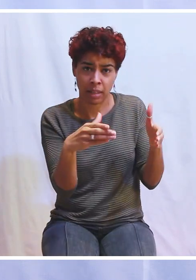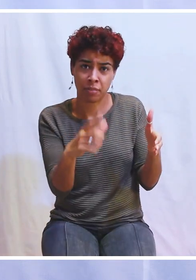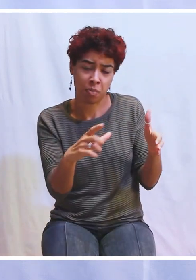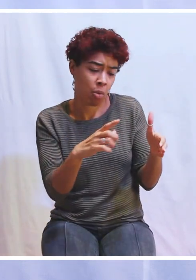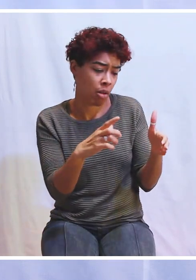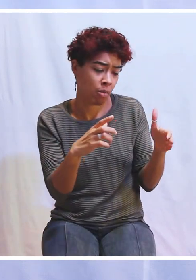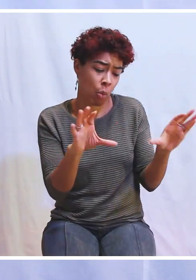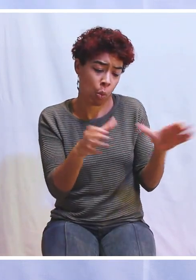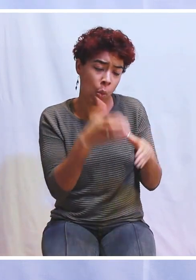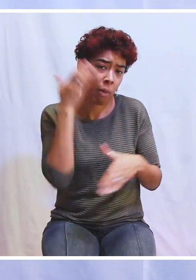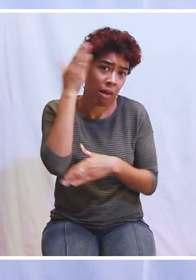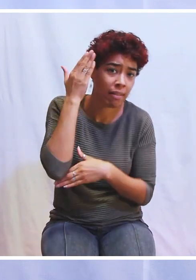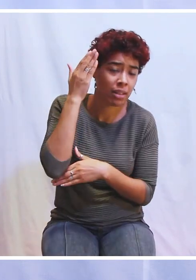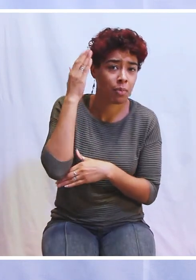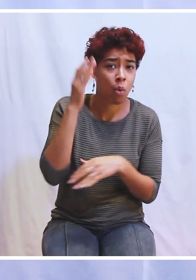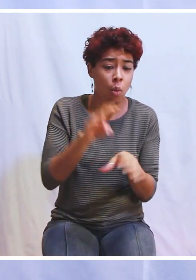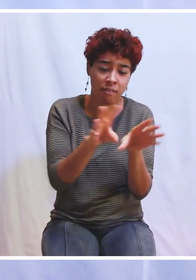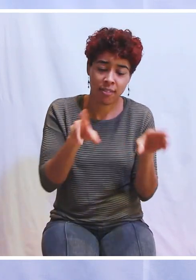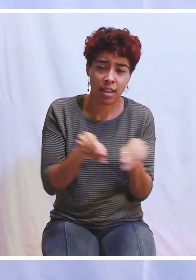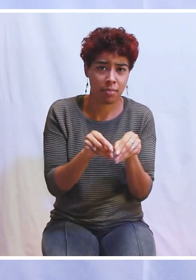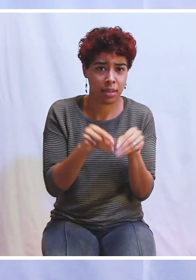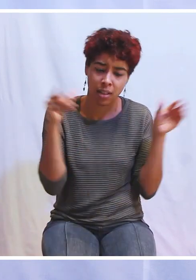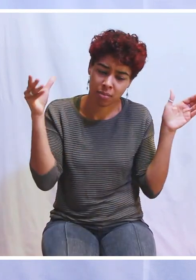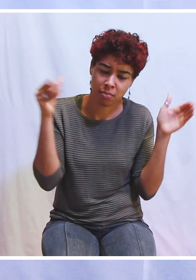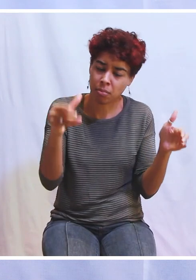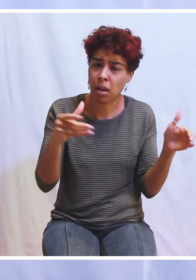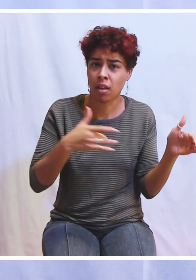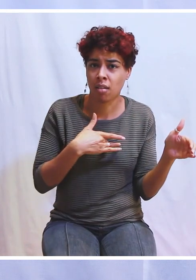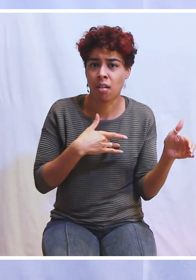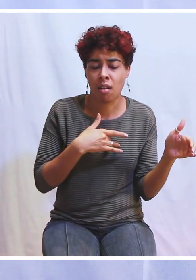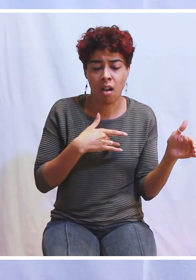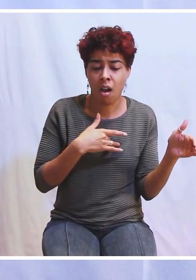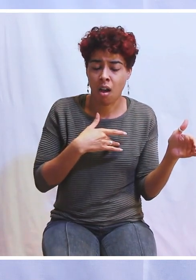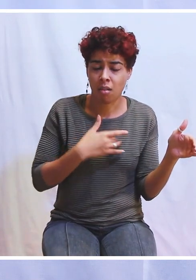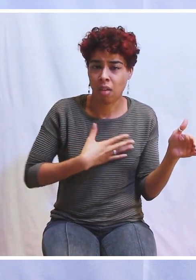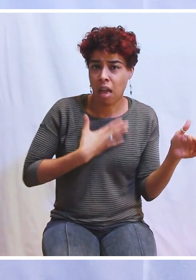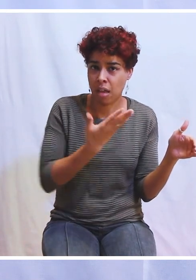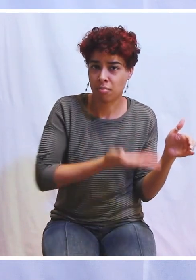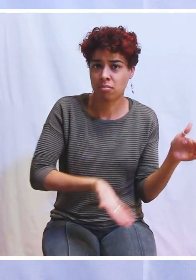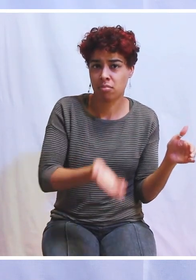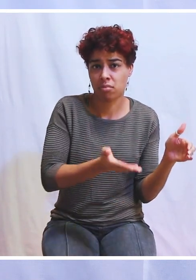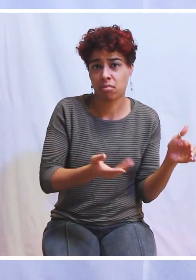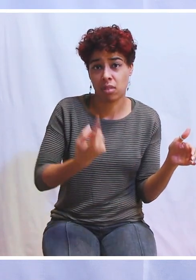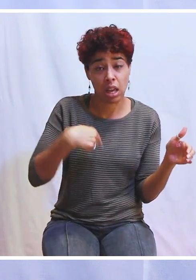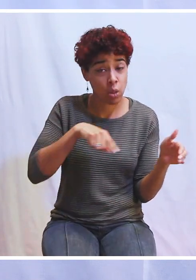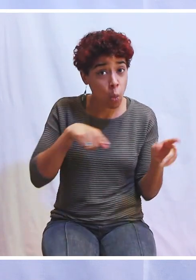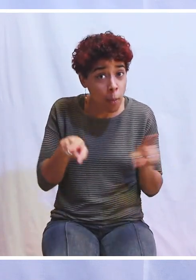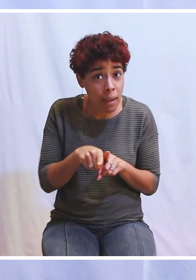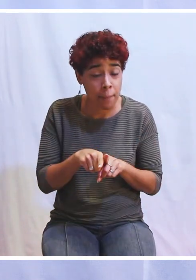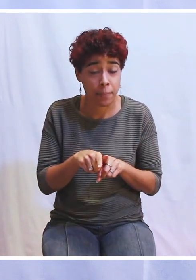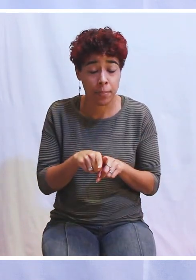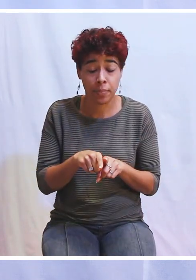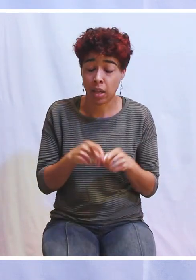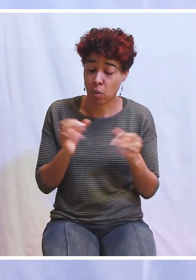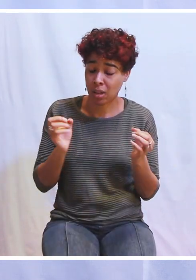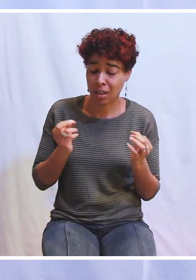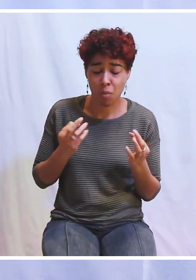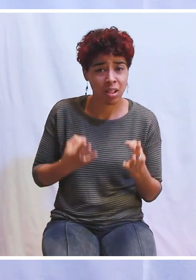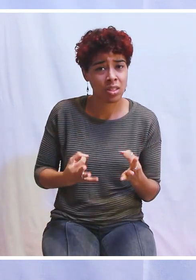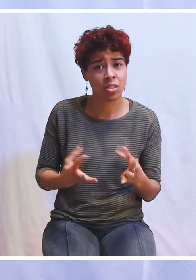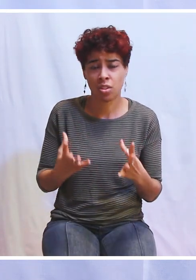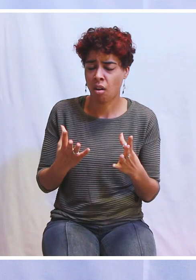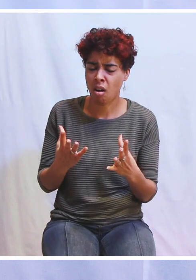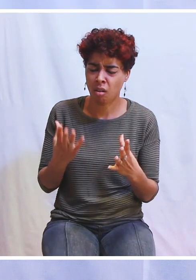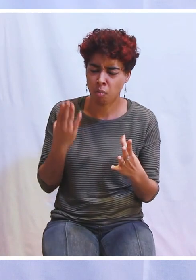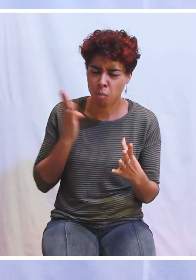les brebis que j'ai. Et c'est le même cœur de l'accompagnant qu'on doit avoir les uns envers les autres. C'est de dire, moi, je suis prêt à prendre le temps qu'il faut pour